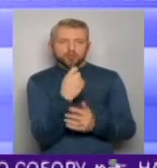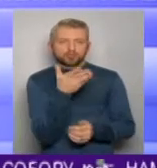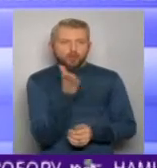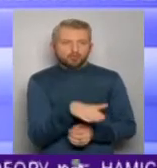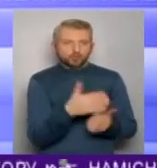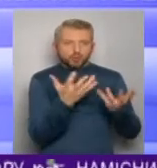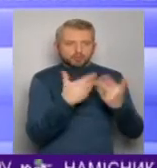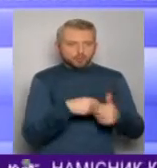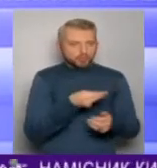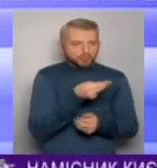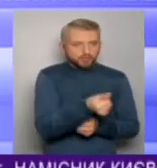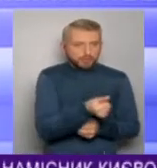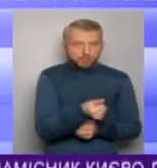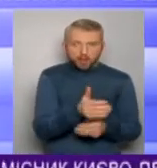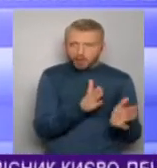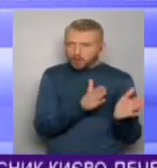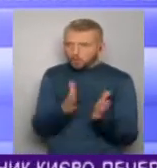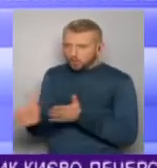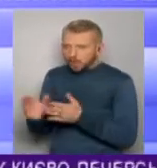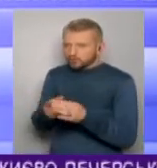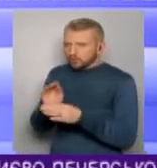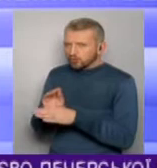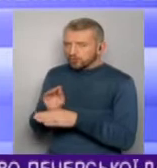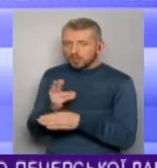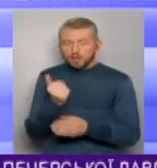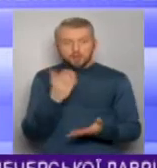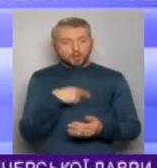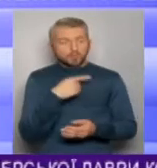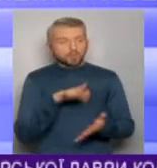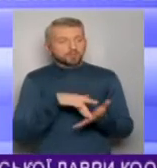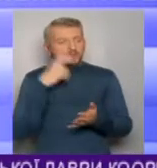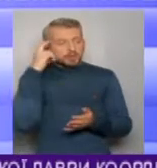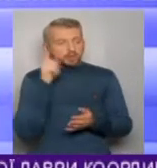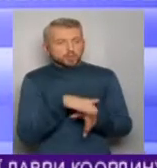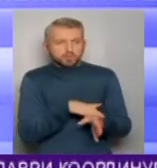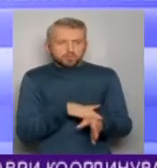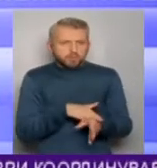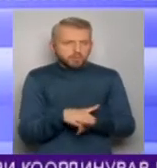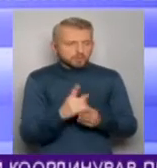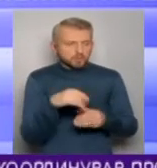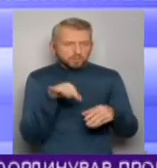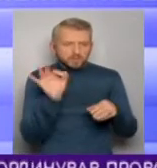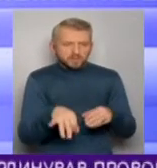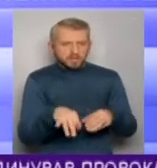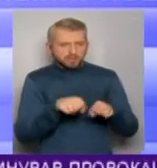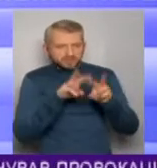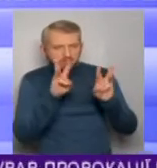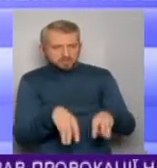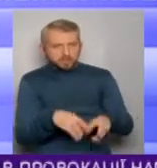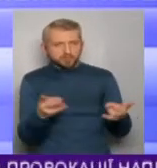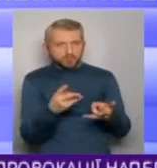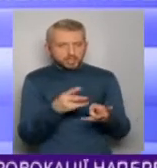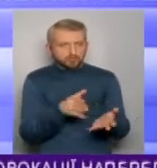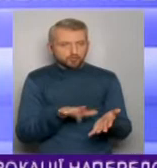техніки придбаваємо. Тобто для того, регулярно щоб, оновлюються? І якщо ми говоримо, що в місті Київ для того, щоб повністю забезпечити потребу